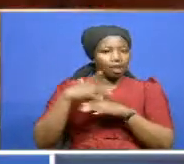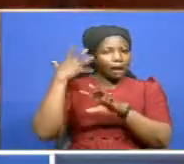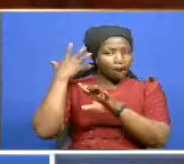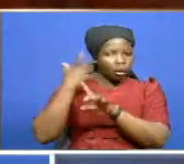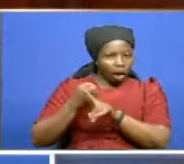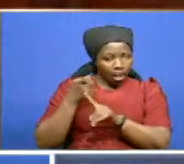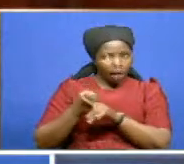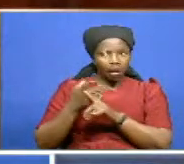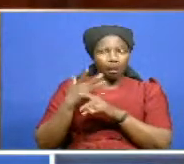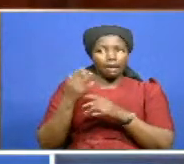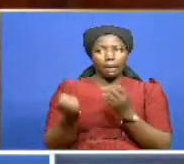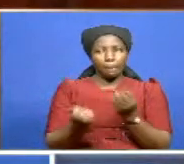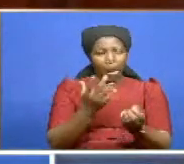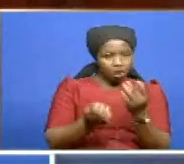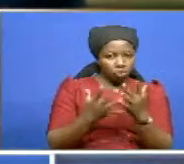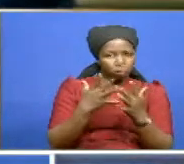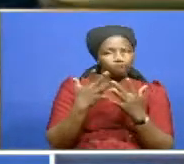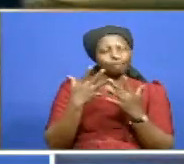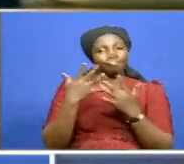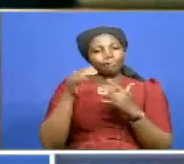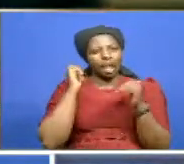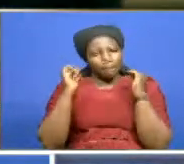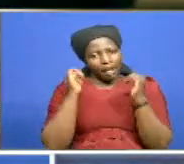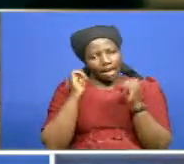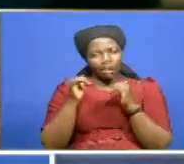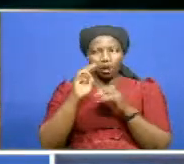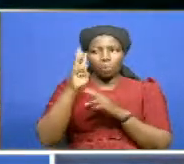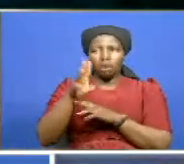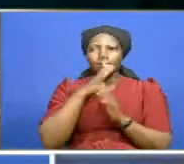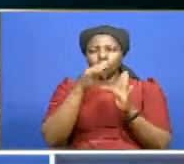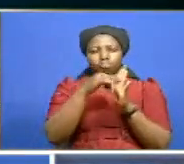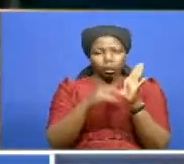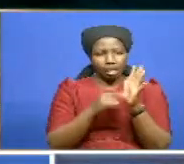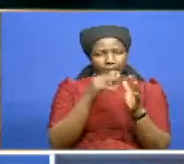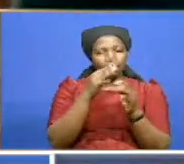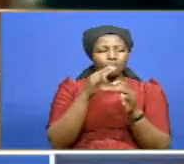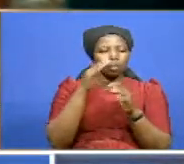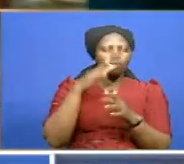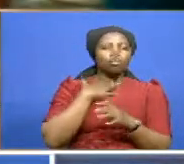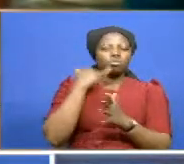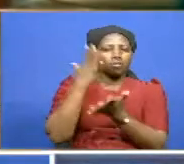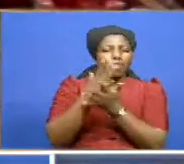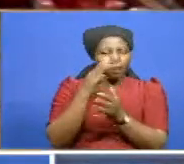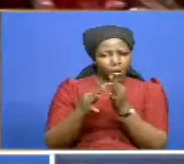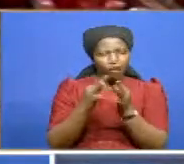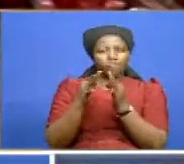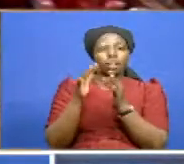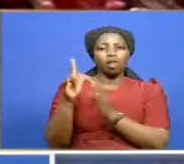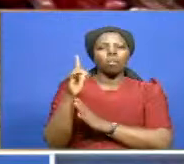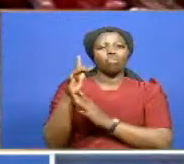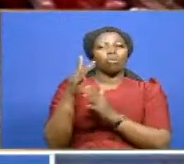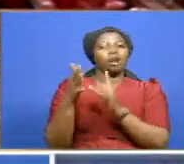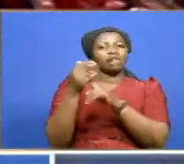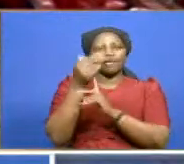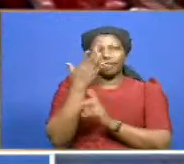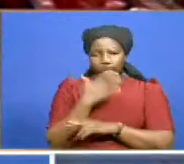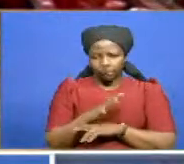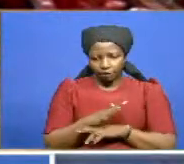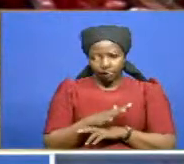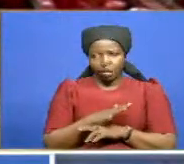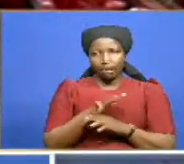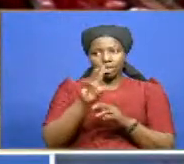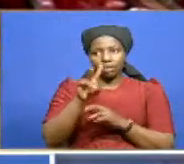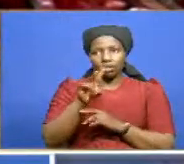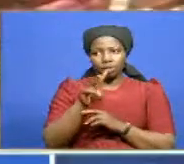orodha ya kubainisha ikiwa hitaji la kikatiba lilitimizwa. Mabunge 13 bado hayajawasilisha